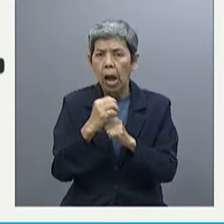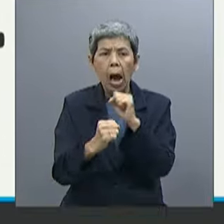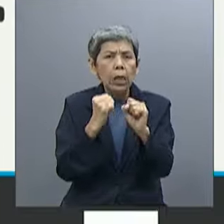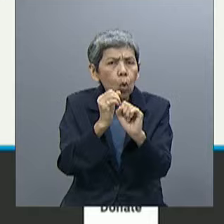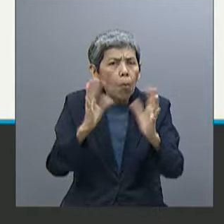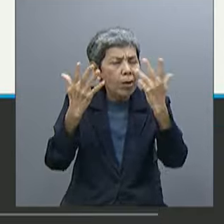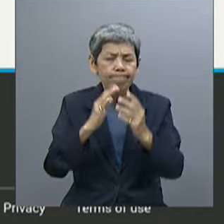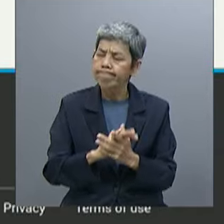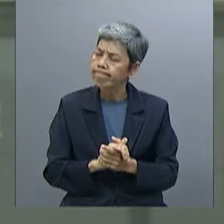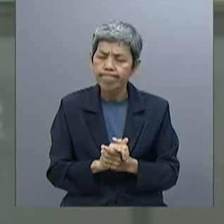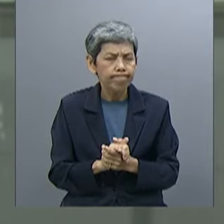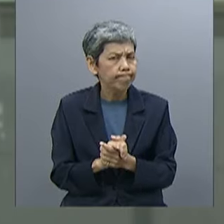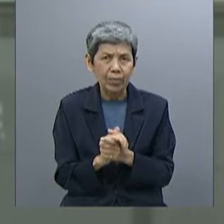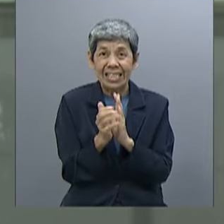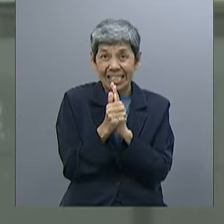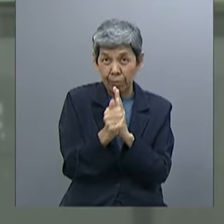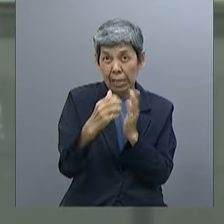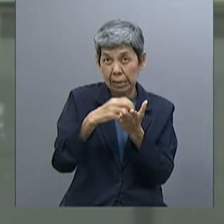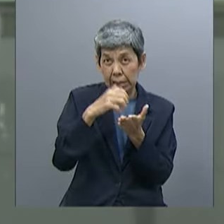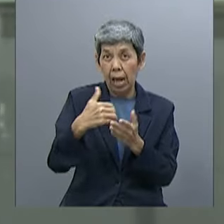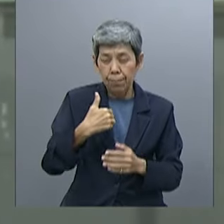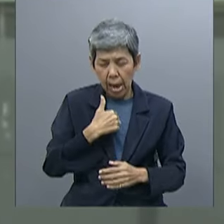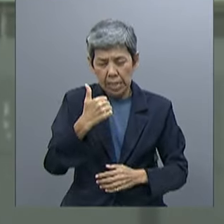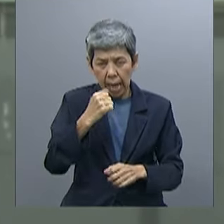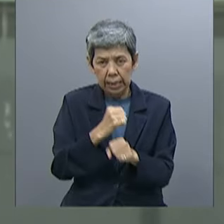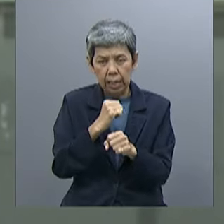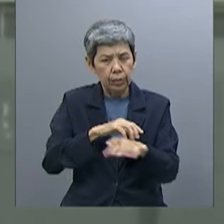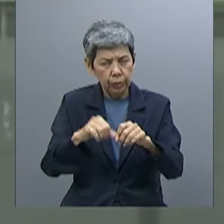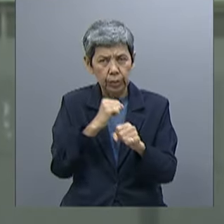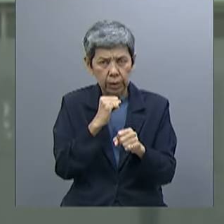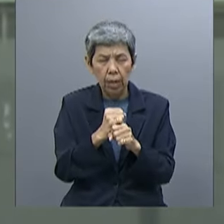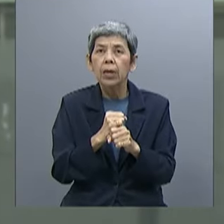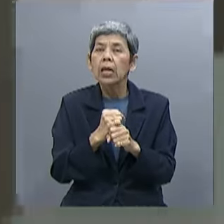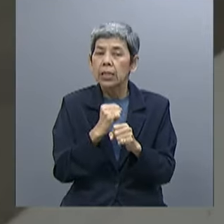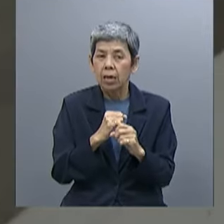คดีตากใบผู้เชี่ยวชาญบอกว่าจริงๆยินดีนะกับการดำเนินคดีอาญา2